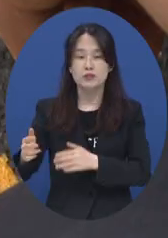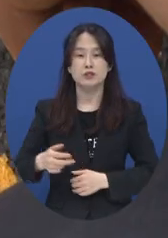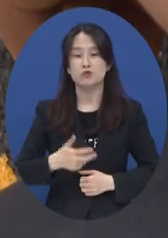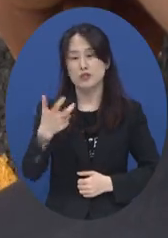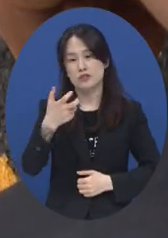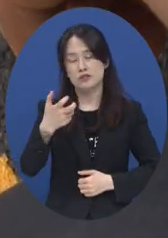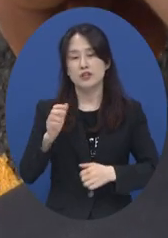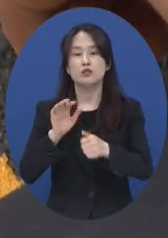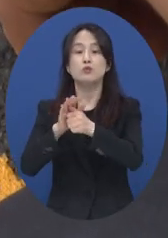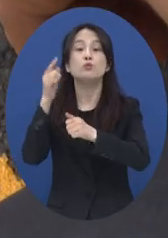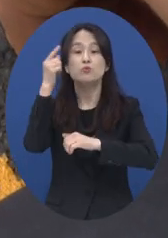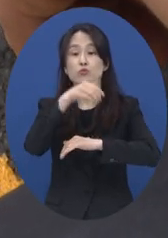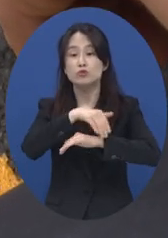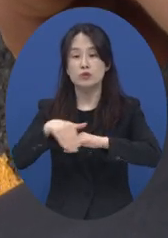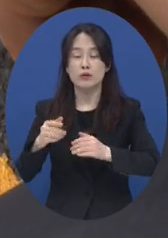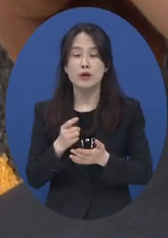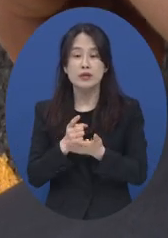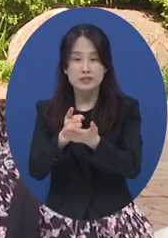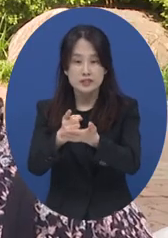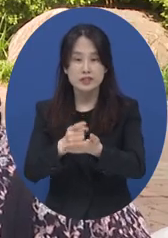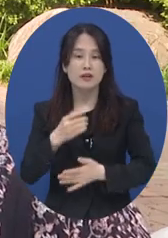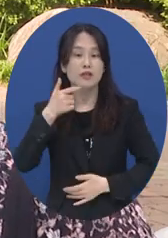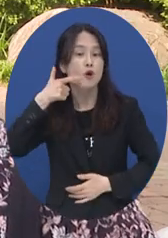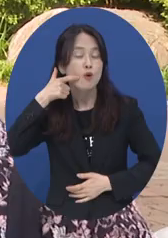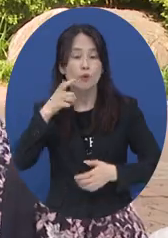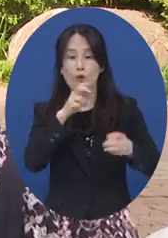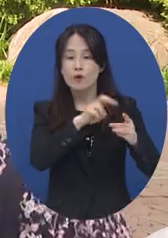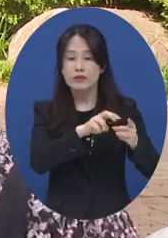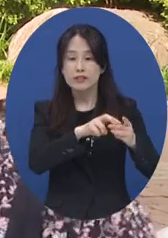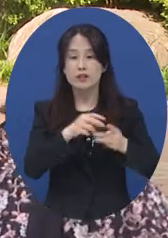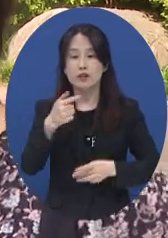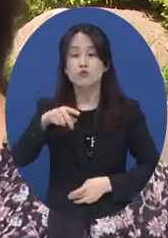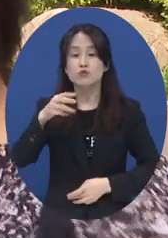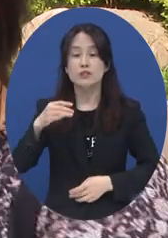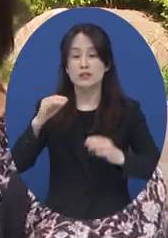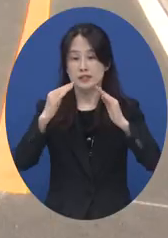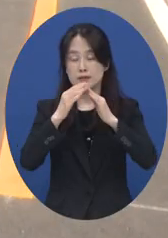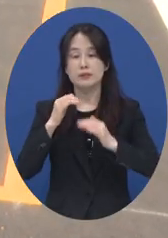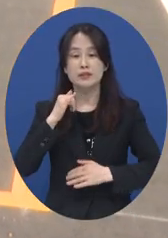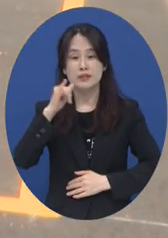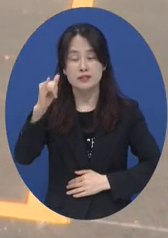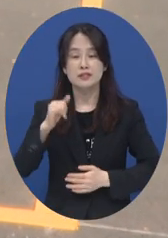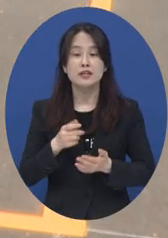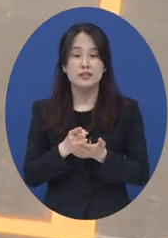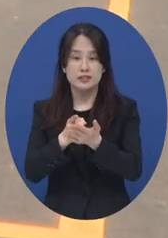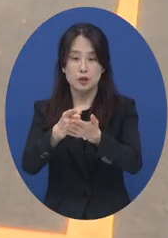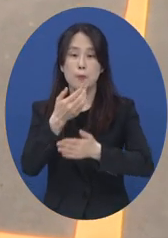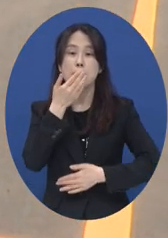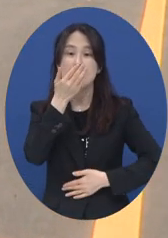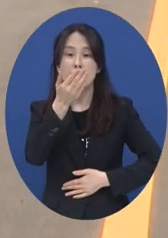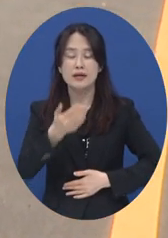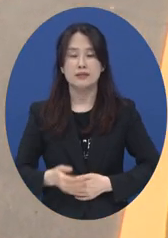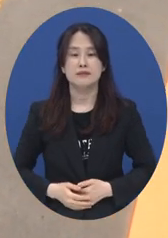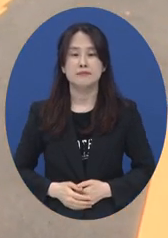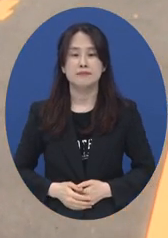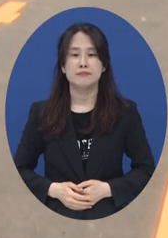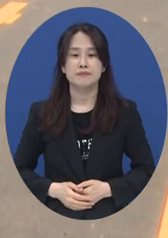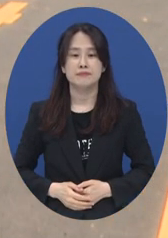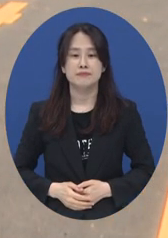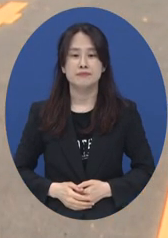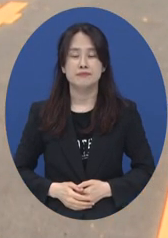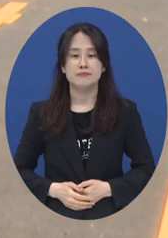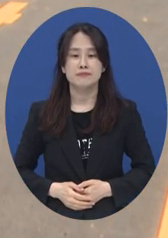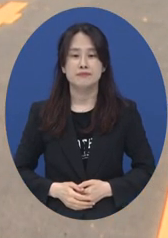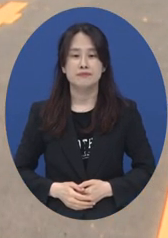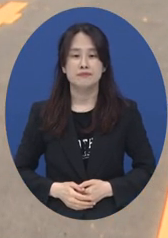알겠죠 지원 신창원 경우도 콜센터 나 경우 도청 누리집에서 하면 됩니다 경비실 tv 효창 순입니다